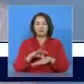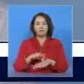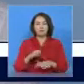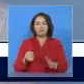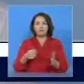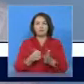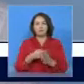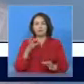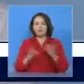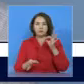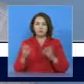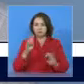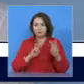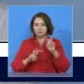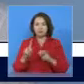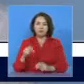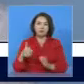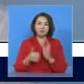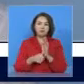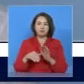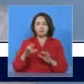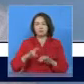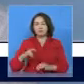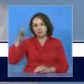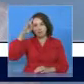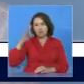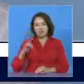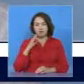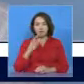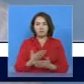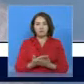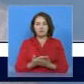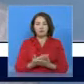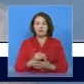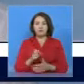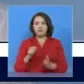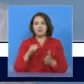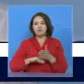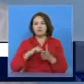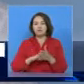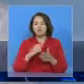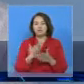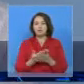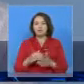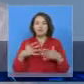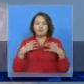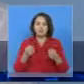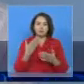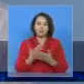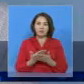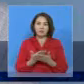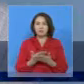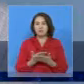досудебное расследование по статье 106 Уголовного кодекса Республики Казахстан. Умышленное причинение тяжкого вреда здоровью,